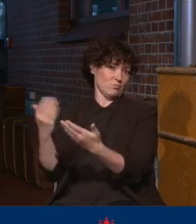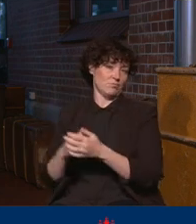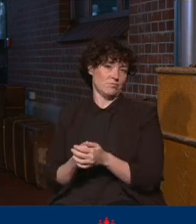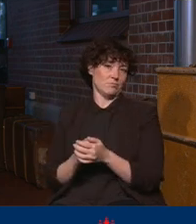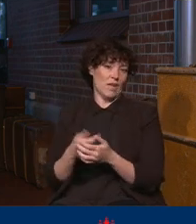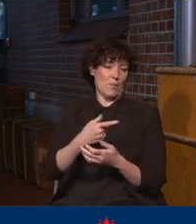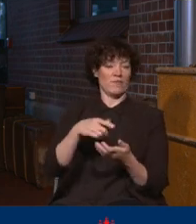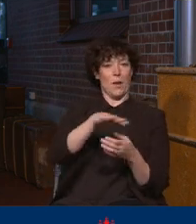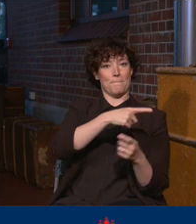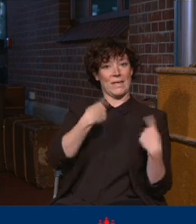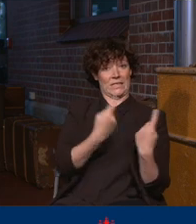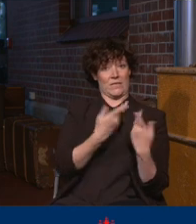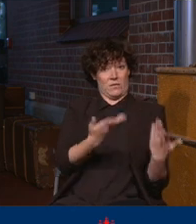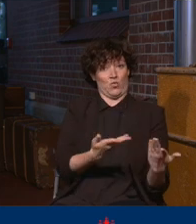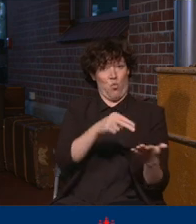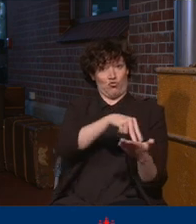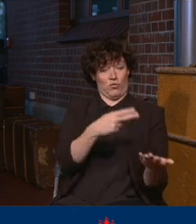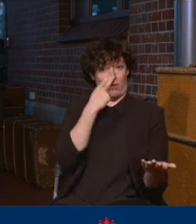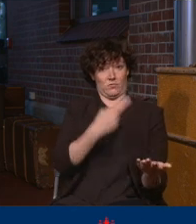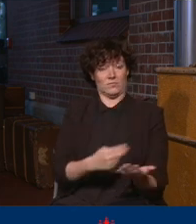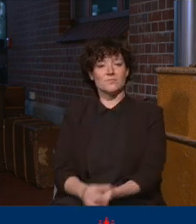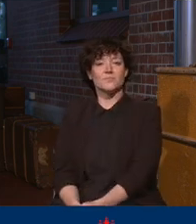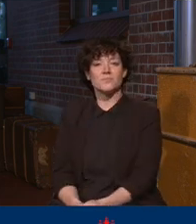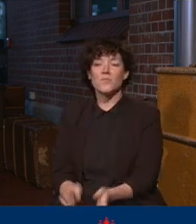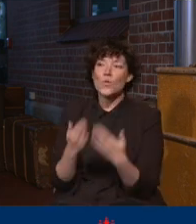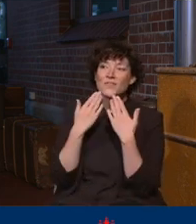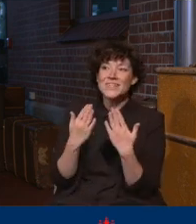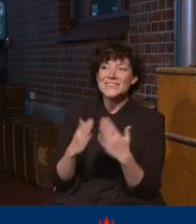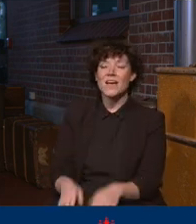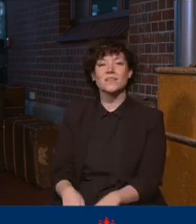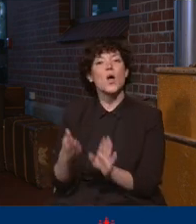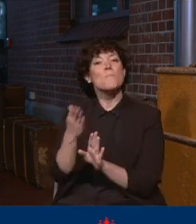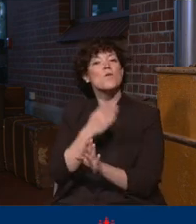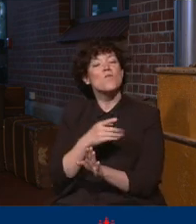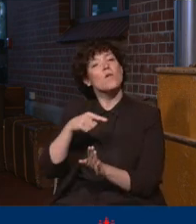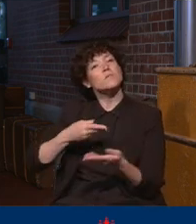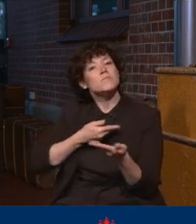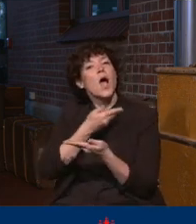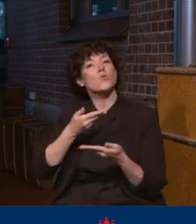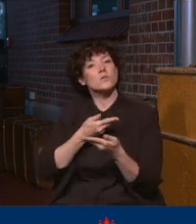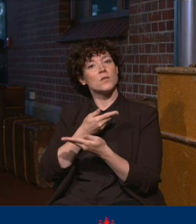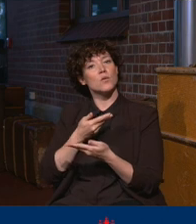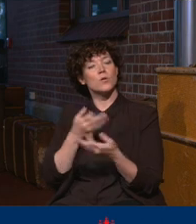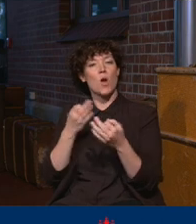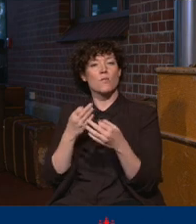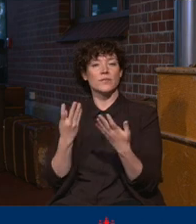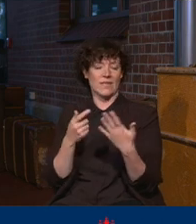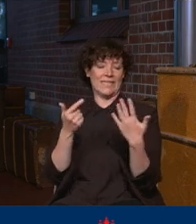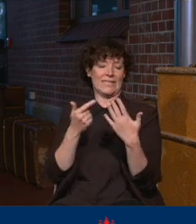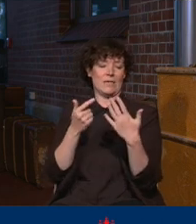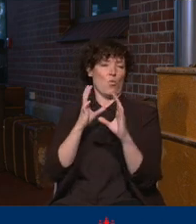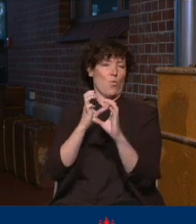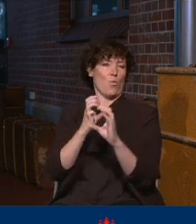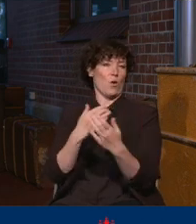bezirk vielen dank bevor wir gleich darüber reden wie es weitergeht weil wir uns langsam der 19 uhr